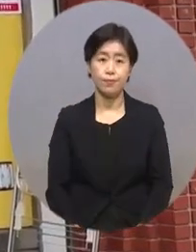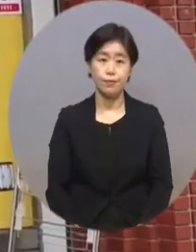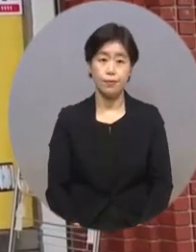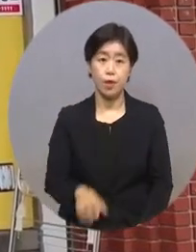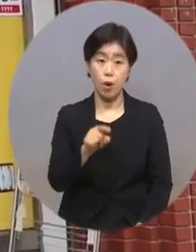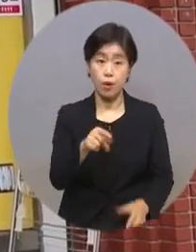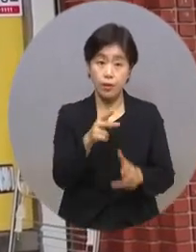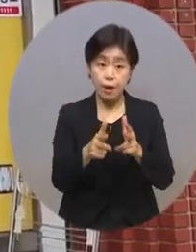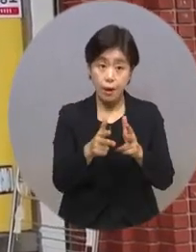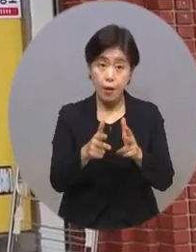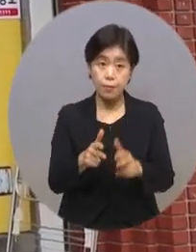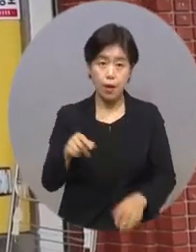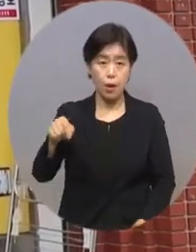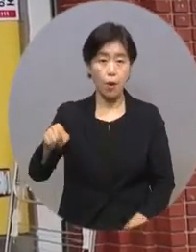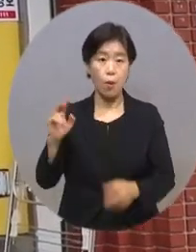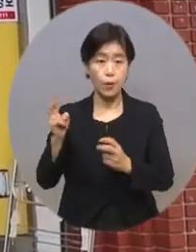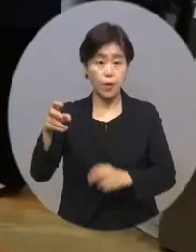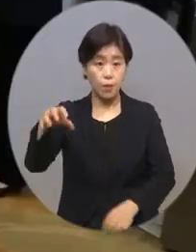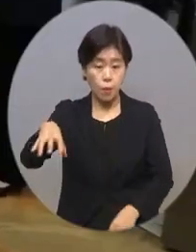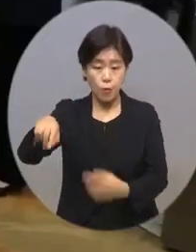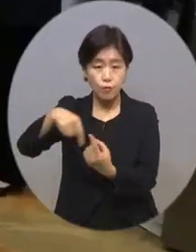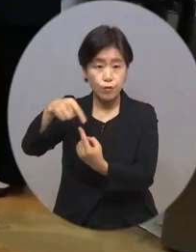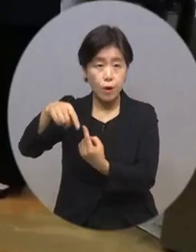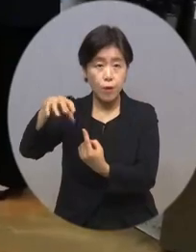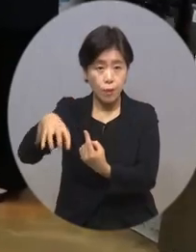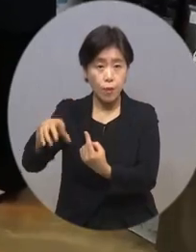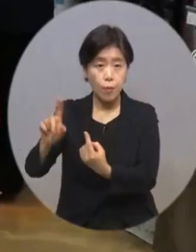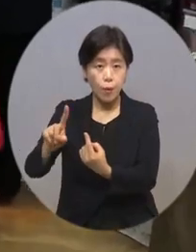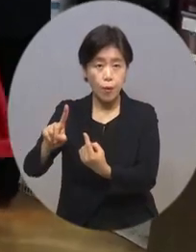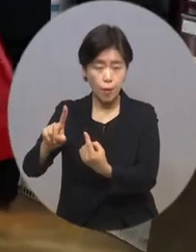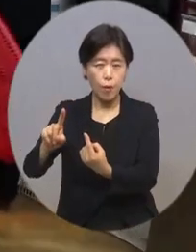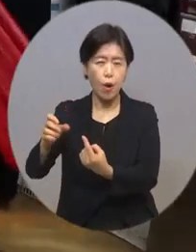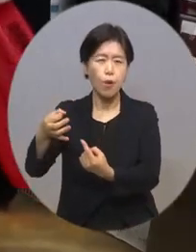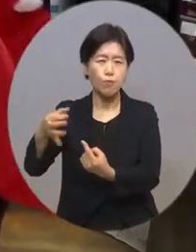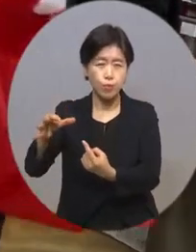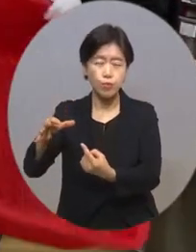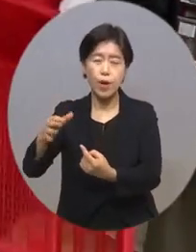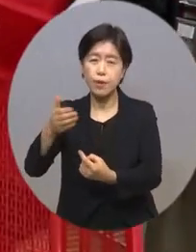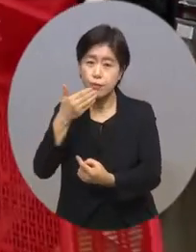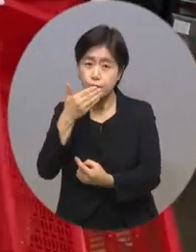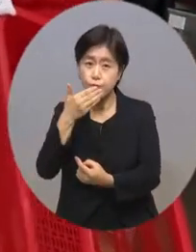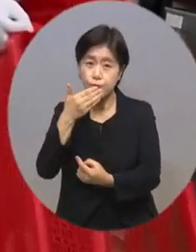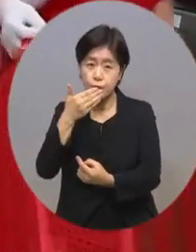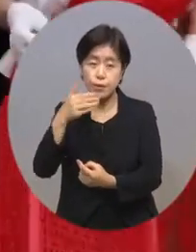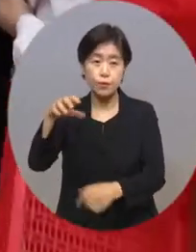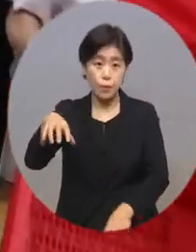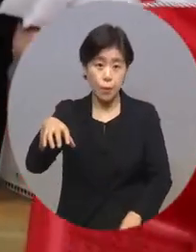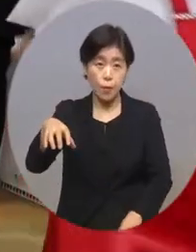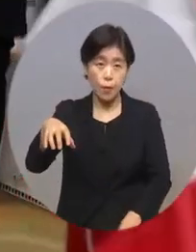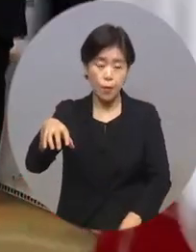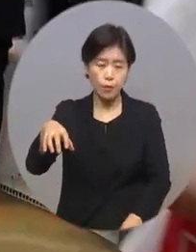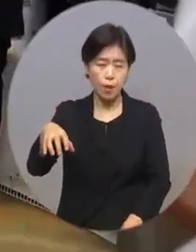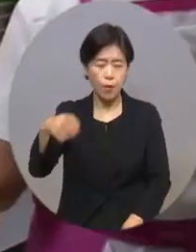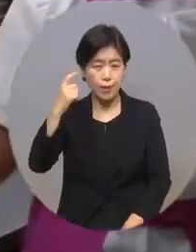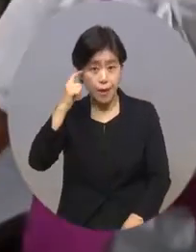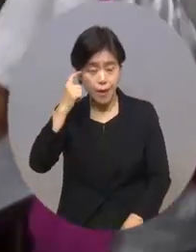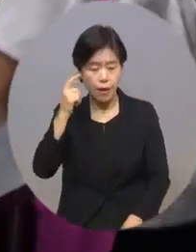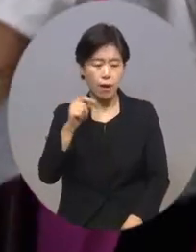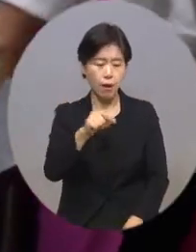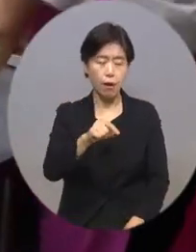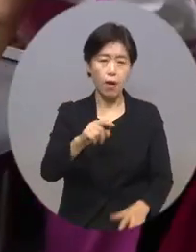사업은 광양제철소 에서 운영중인 무료급식소 나눔의 집에서 지역내 거동이 불편한